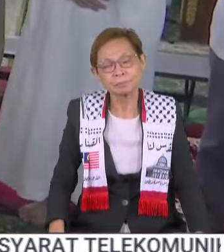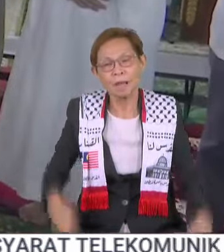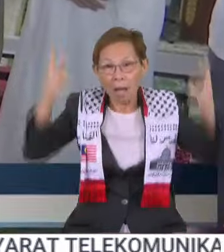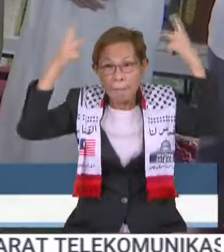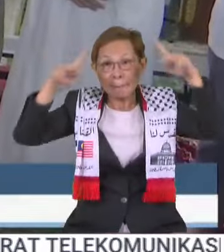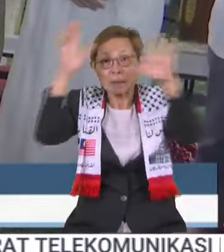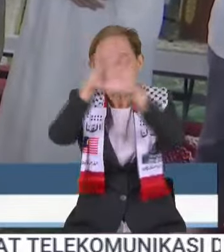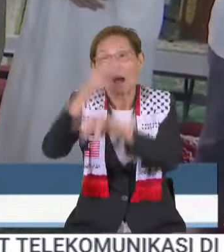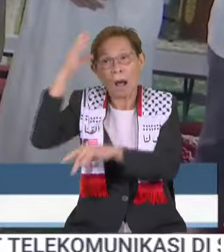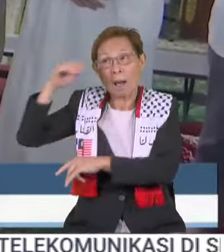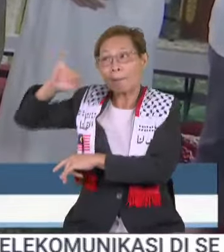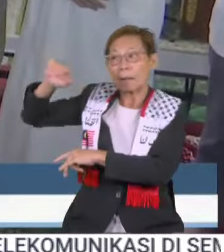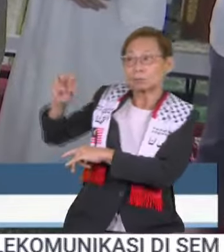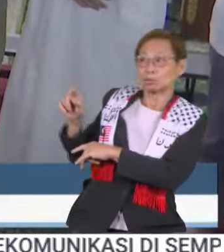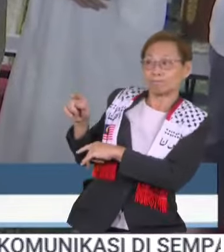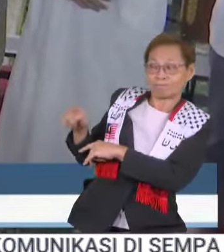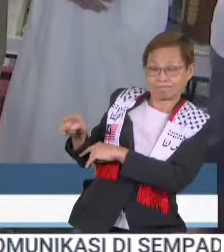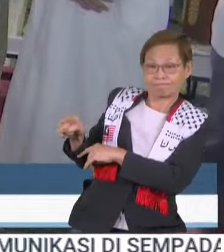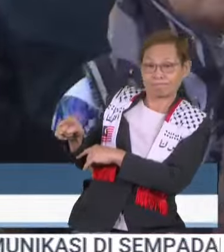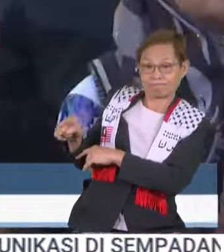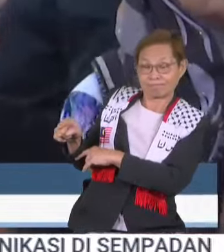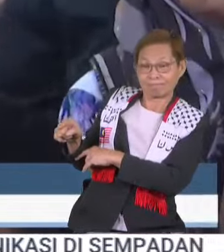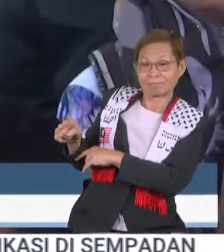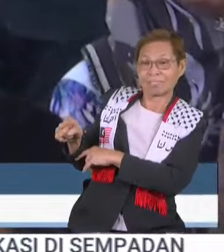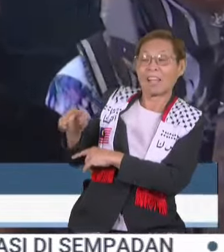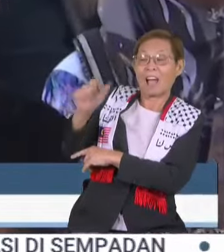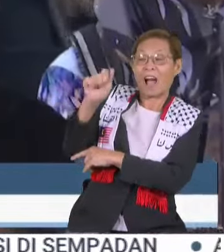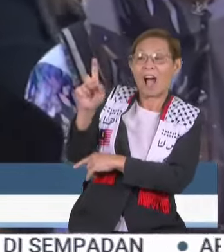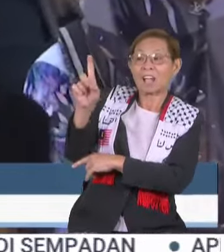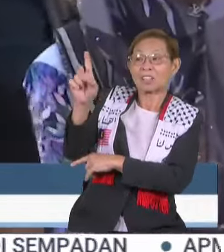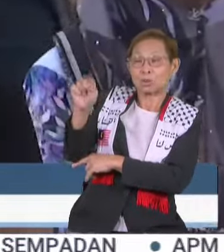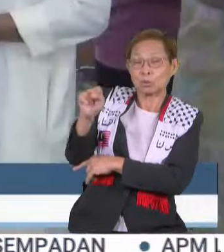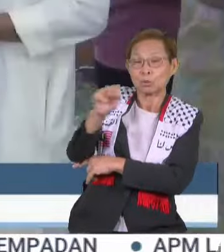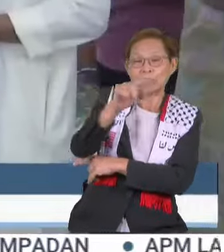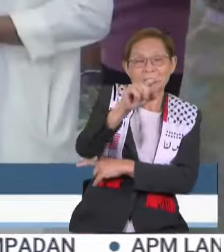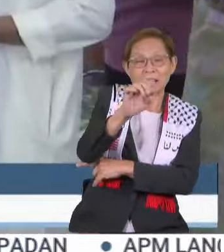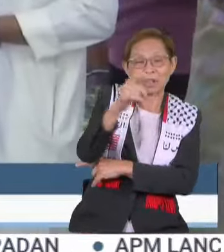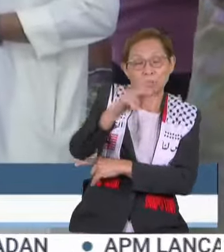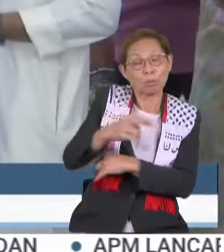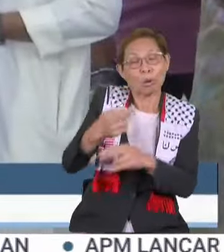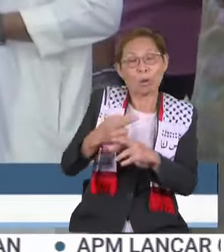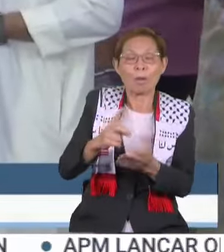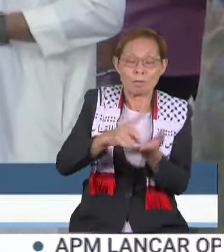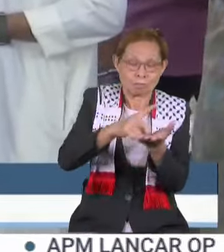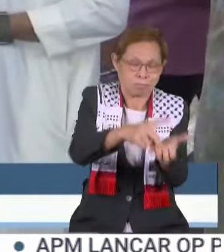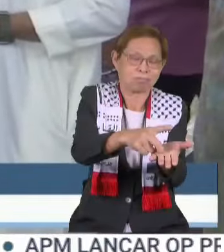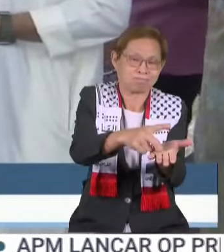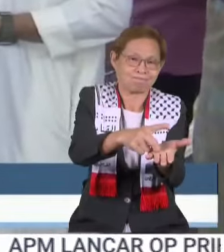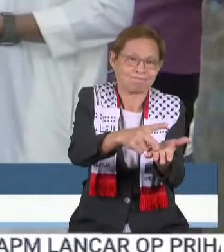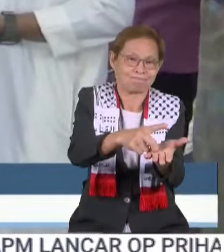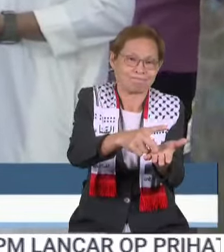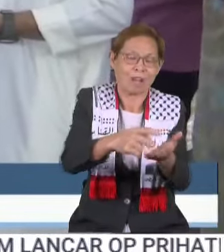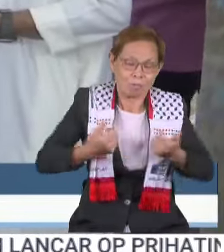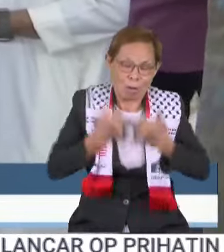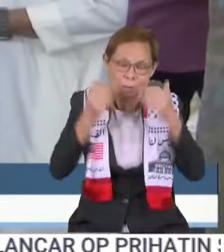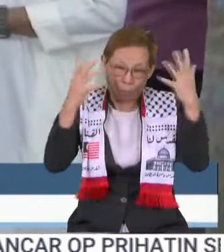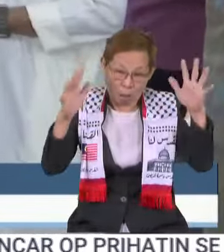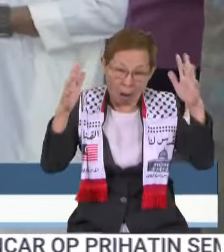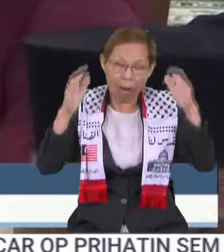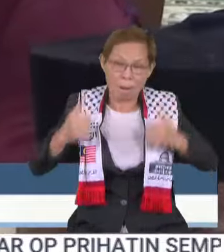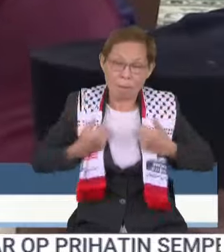Premier Sarawak Dato' Patinggi Tan Sri Abang Johari Tunopeng selaku Adun Gedung menyempurnakan penyampaian sumbangan Hari Raya tersebut sebelum